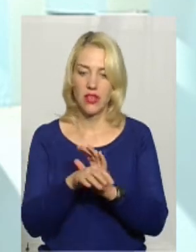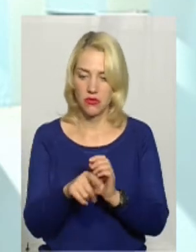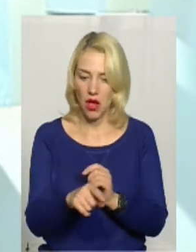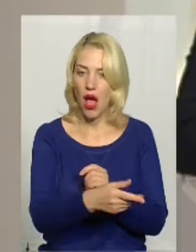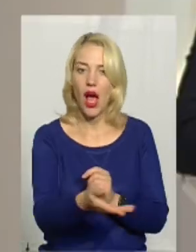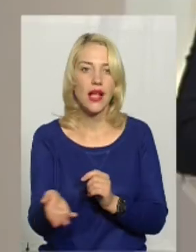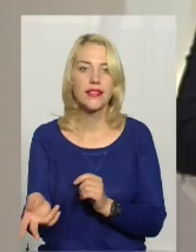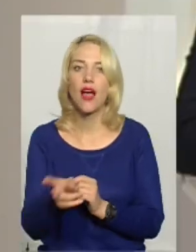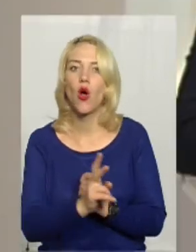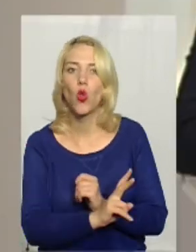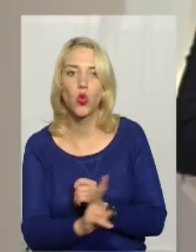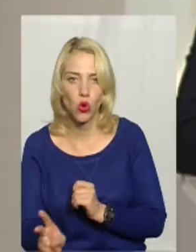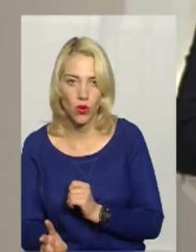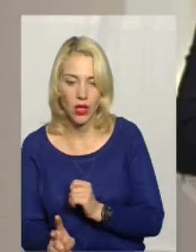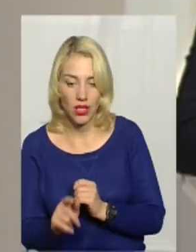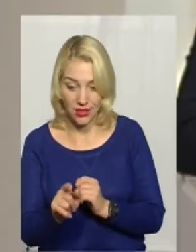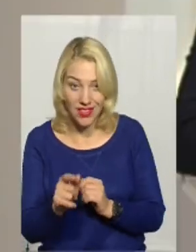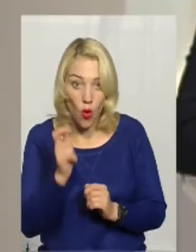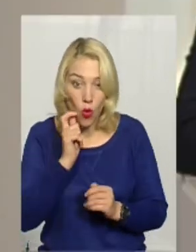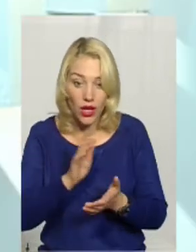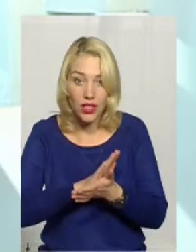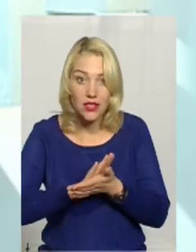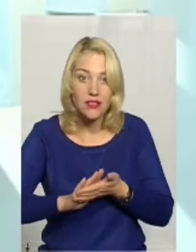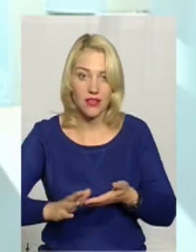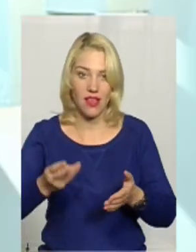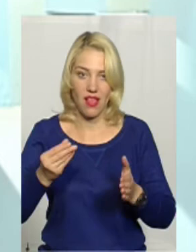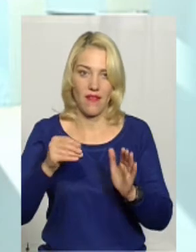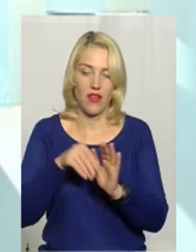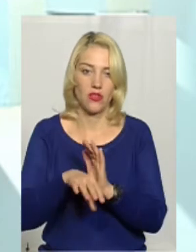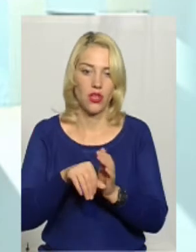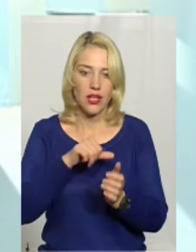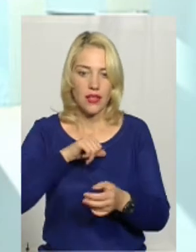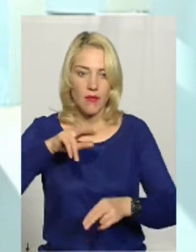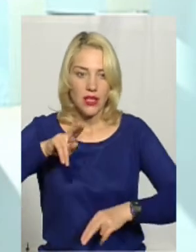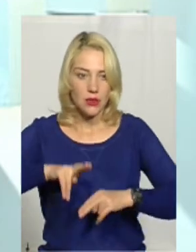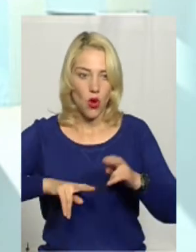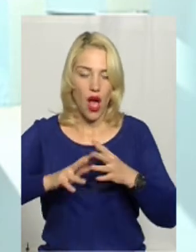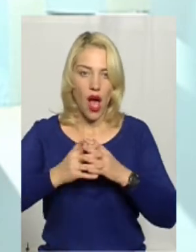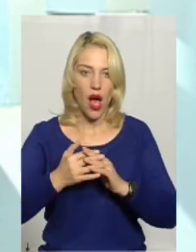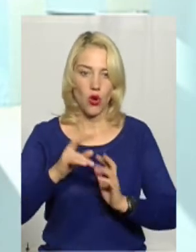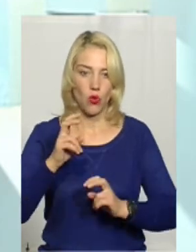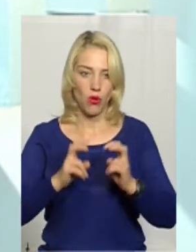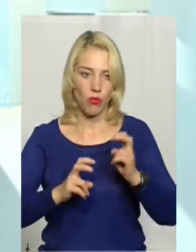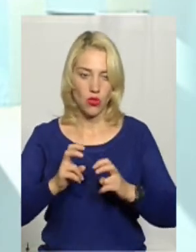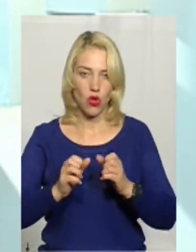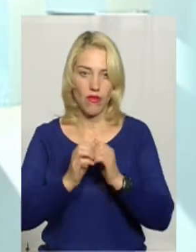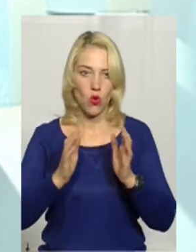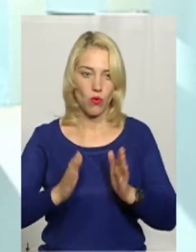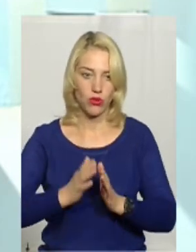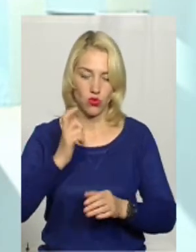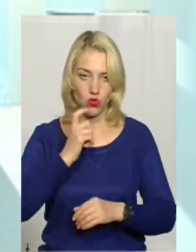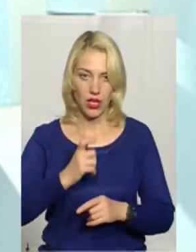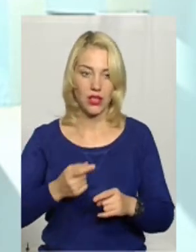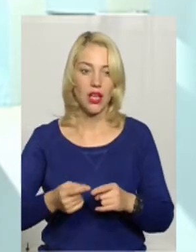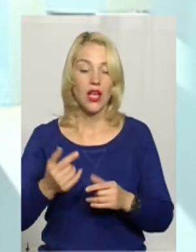інвестори. Саме ці українські інвестори самі збудували сьогодні агропромисловий комплекс України. До речі,